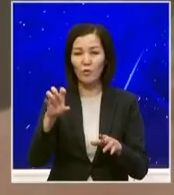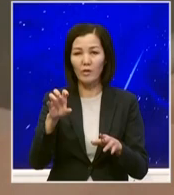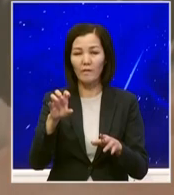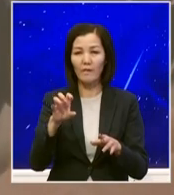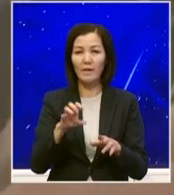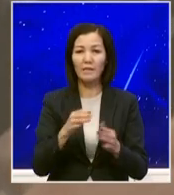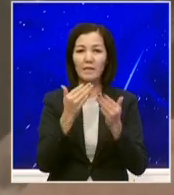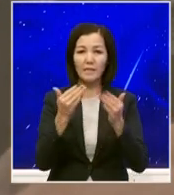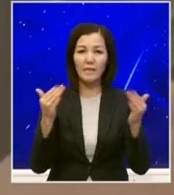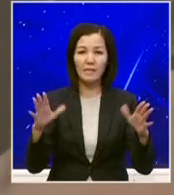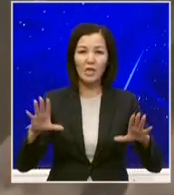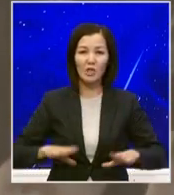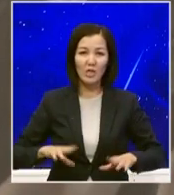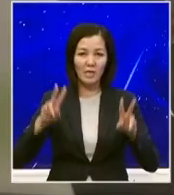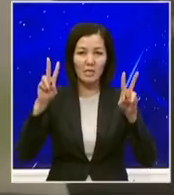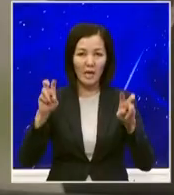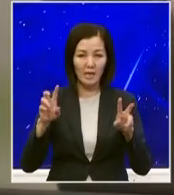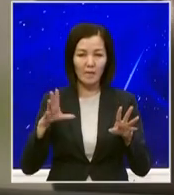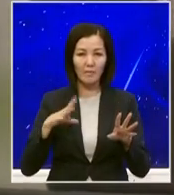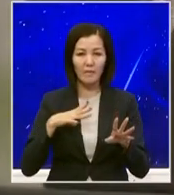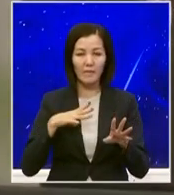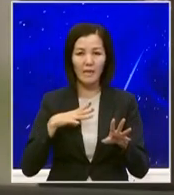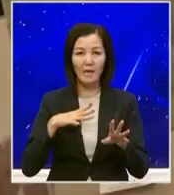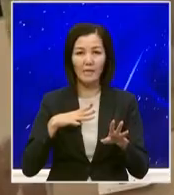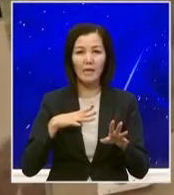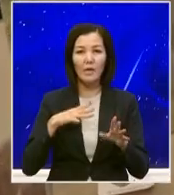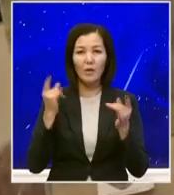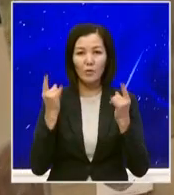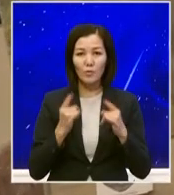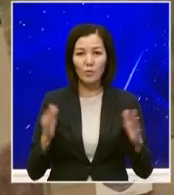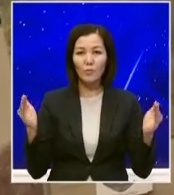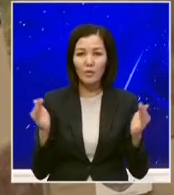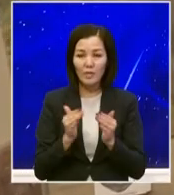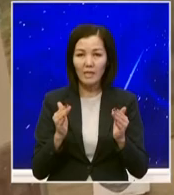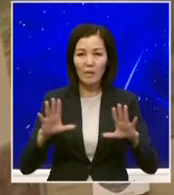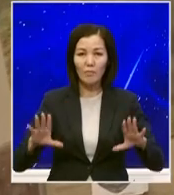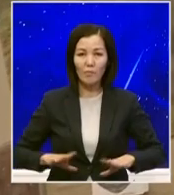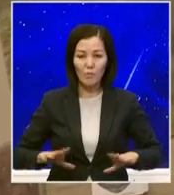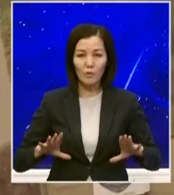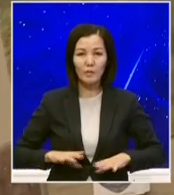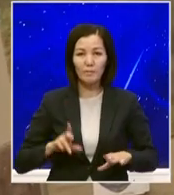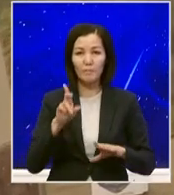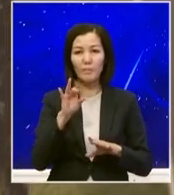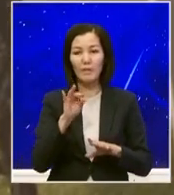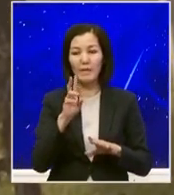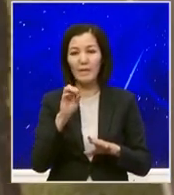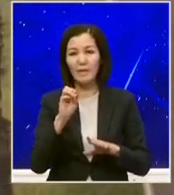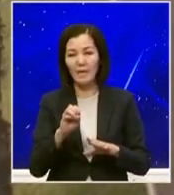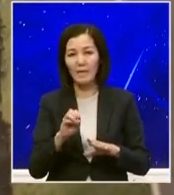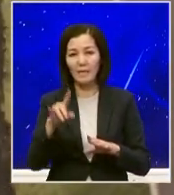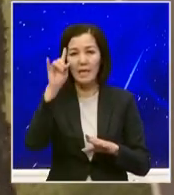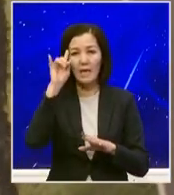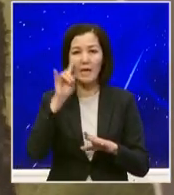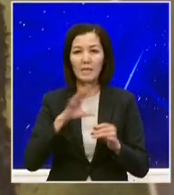сессиясы жылқы туралы. Қарны тойған қамсыз құлынмен төліне мейірлене мекіренген бозбие, ар жағында түзде жүріп